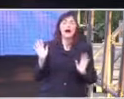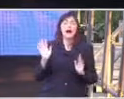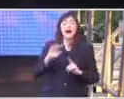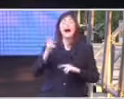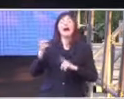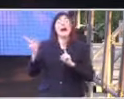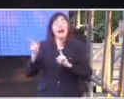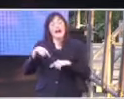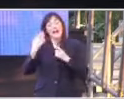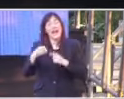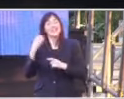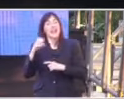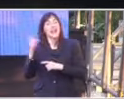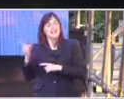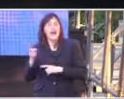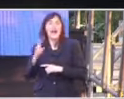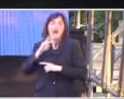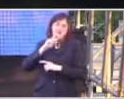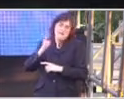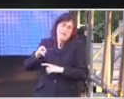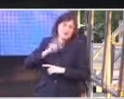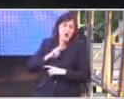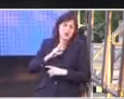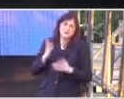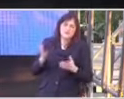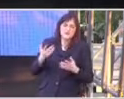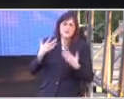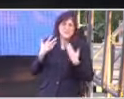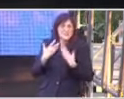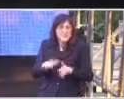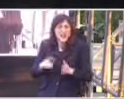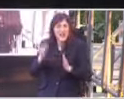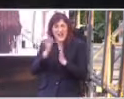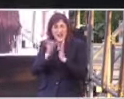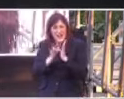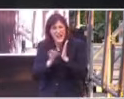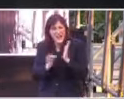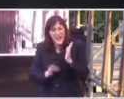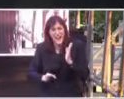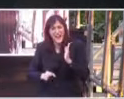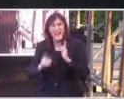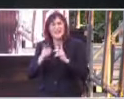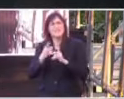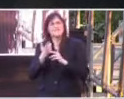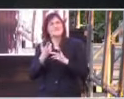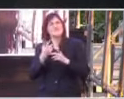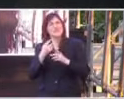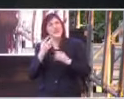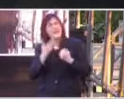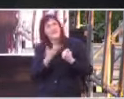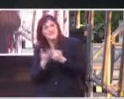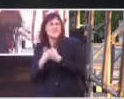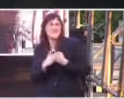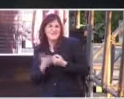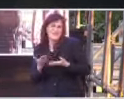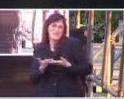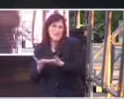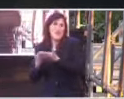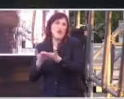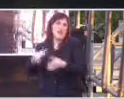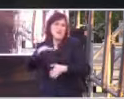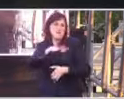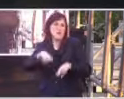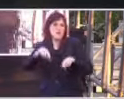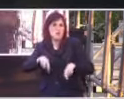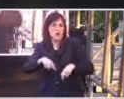i libri e io gli ho detto che c'erano tutta una serie di libri sul Risorgimento che dovevano anche prendere